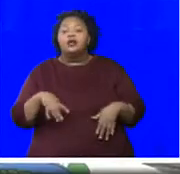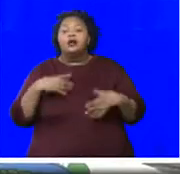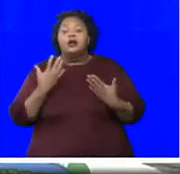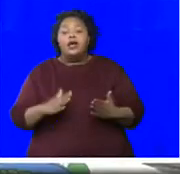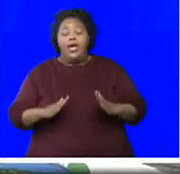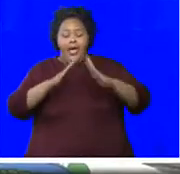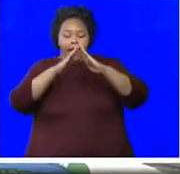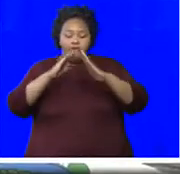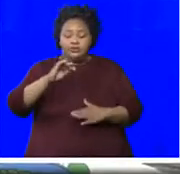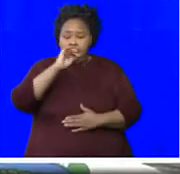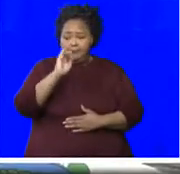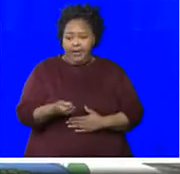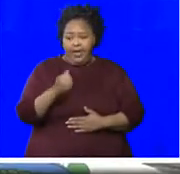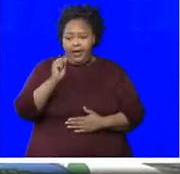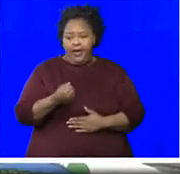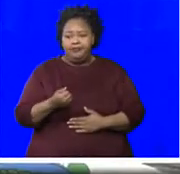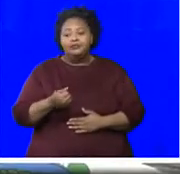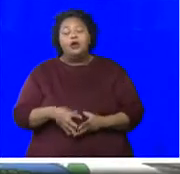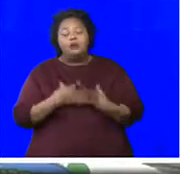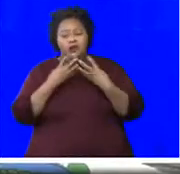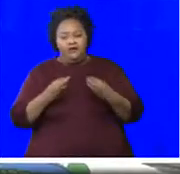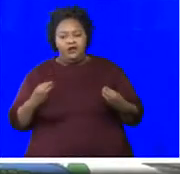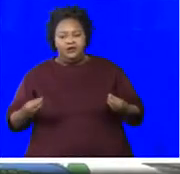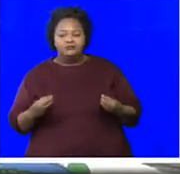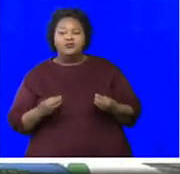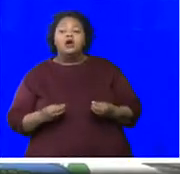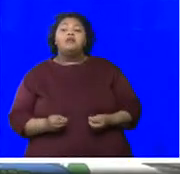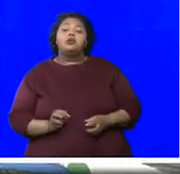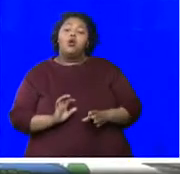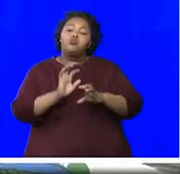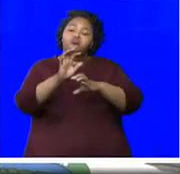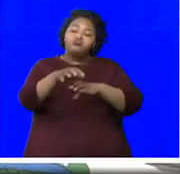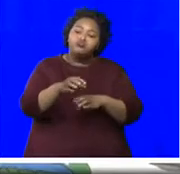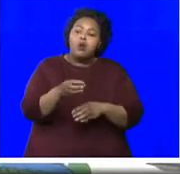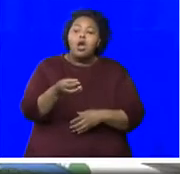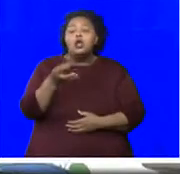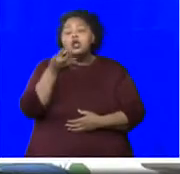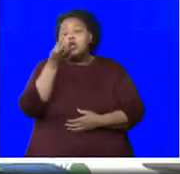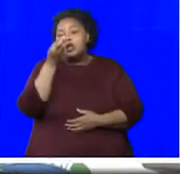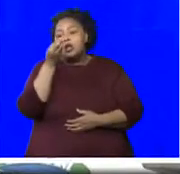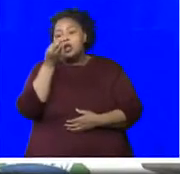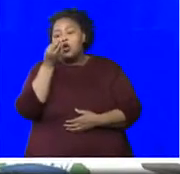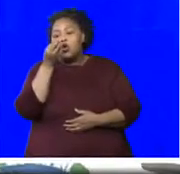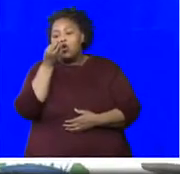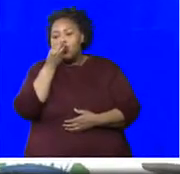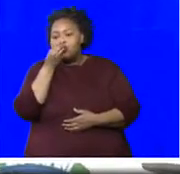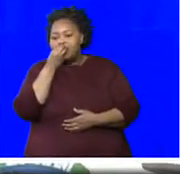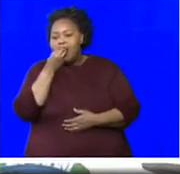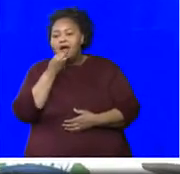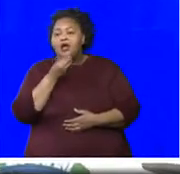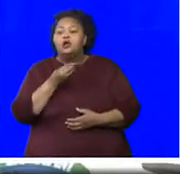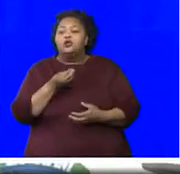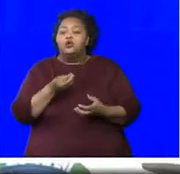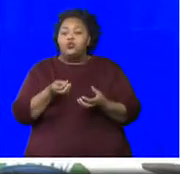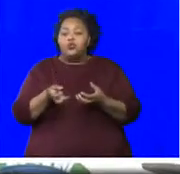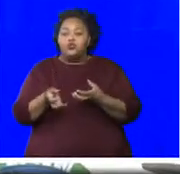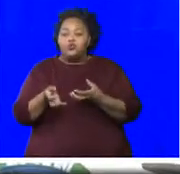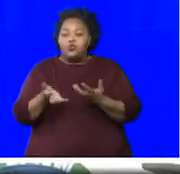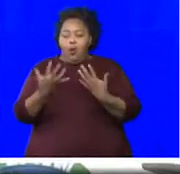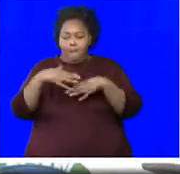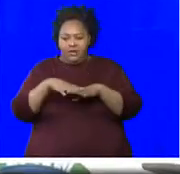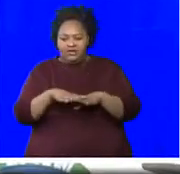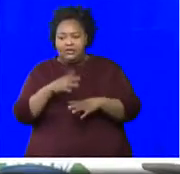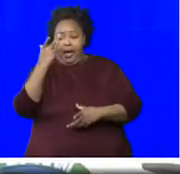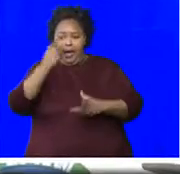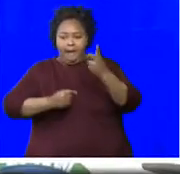Bathole libisi loluyiprotein letsingeka kwemitimbeni yabo. Nekuthi nje iletha intuthuko kulesikolo